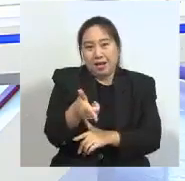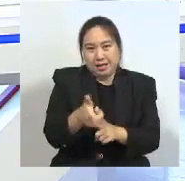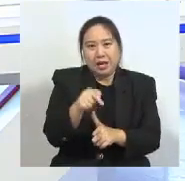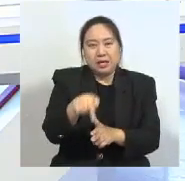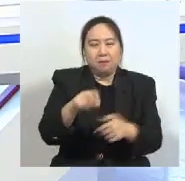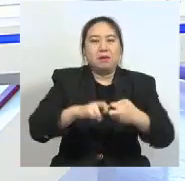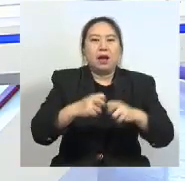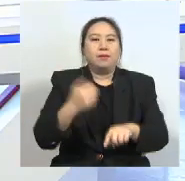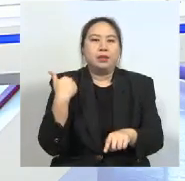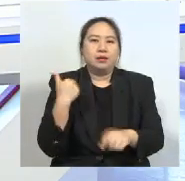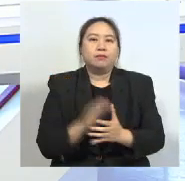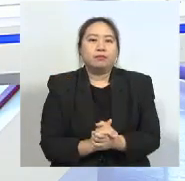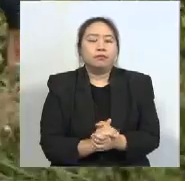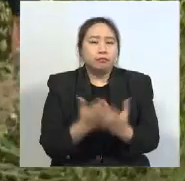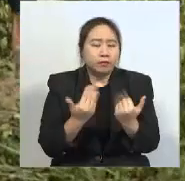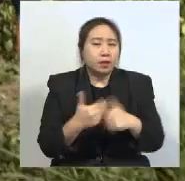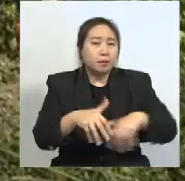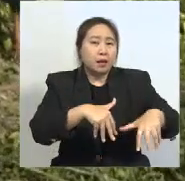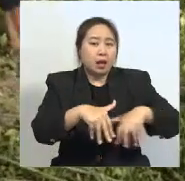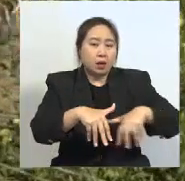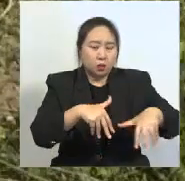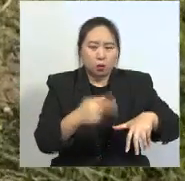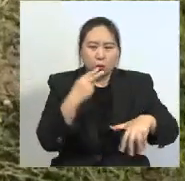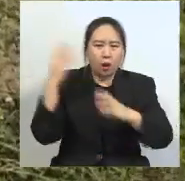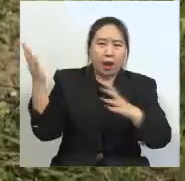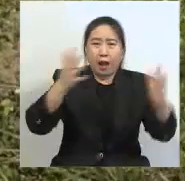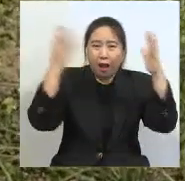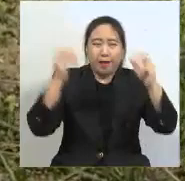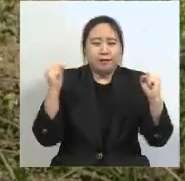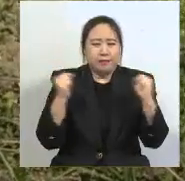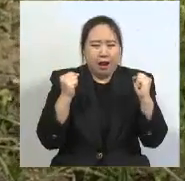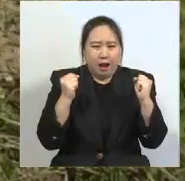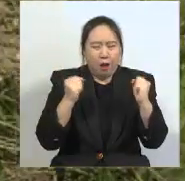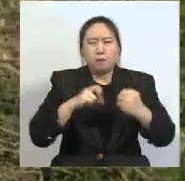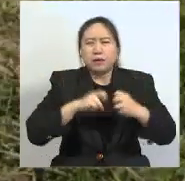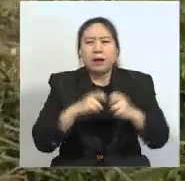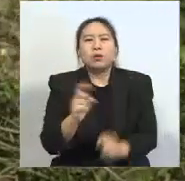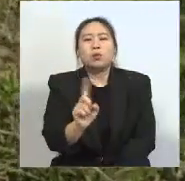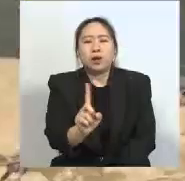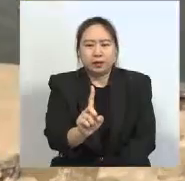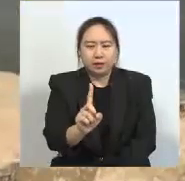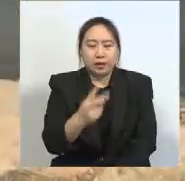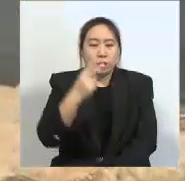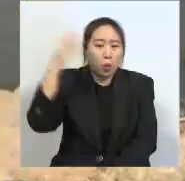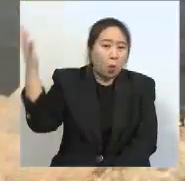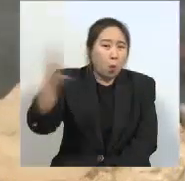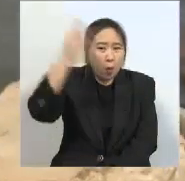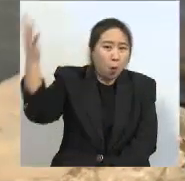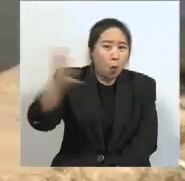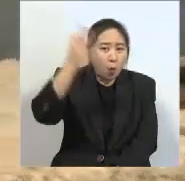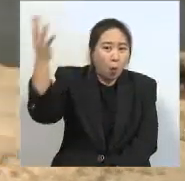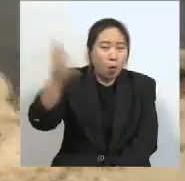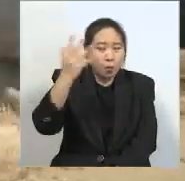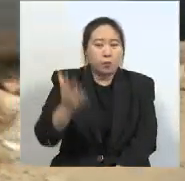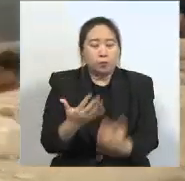เดี๋ยวไปดูกันนะคะว่าสิ่งที่ชาวบ้านเขาได้รับผลกระทบจากสภาพอากาศหนาวเย็นเป็นอย่างไรนะคะเนี่ยค่ะคือลมหนาวที่พัดแรงขึ้นทำให้ชาว